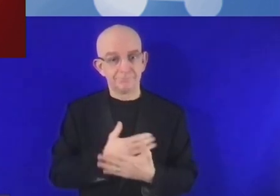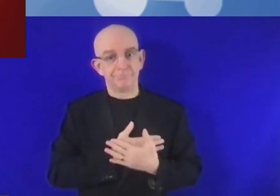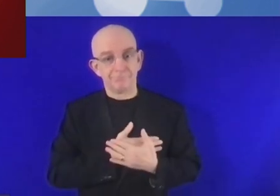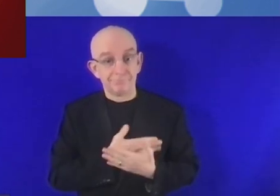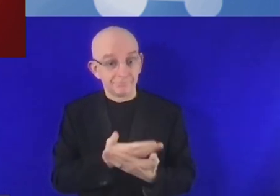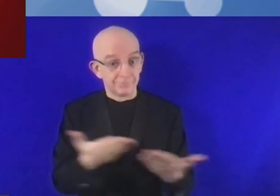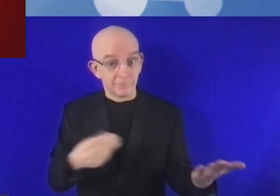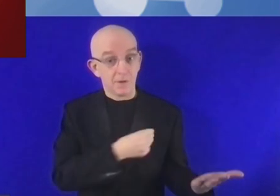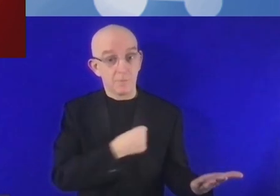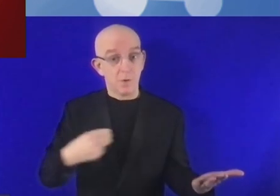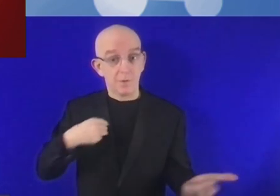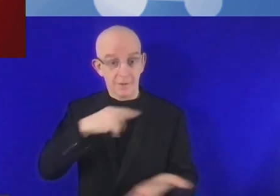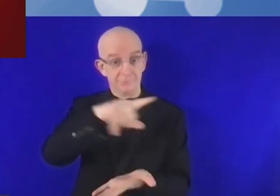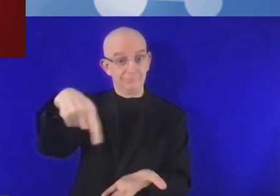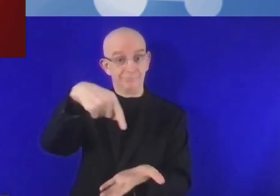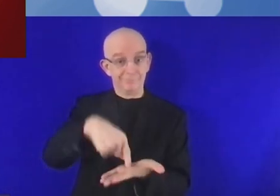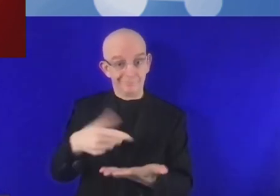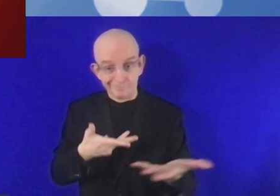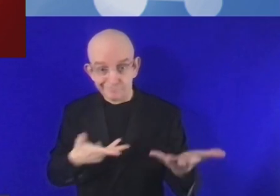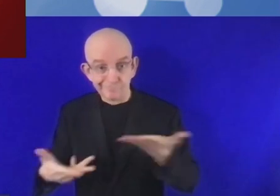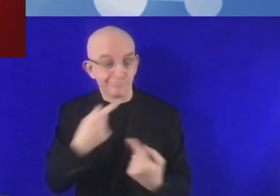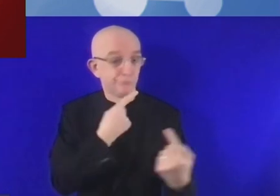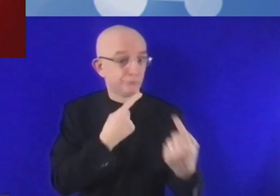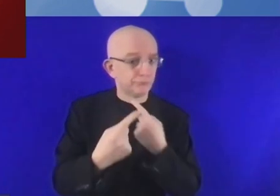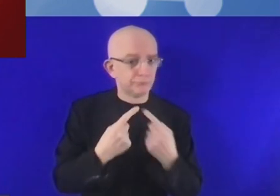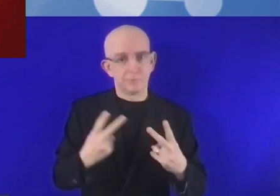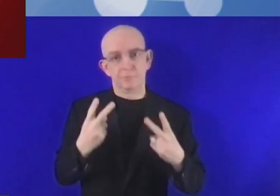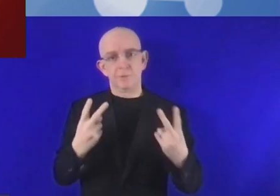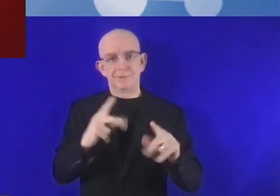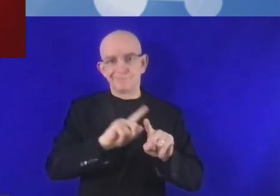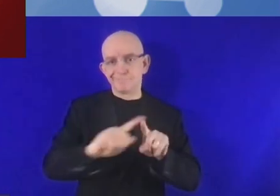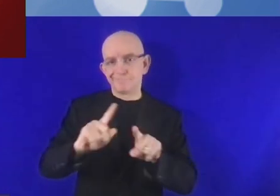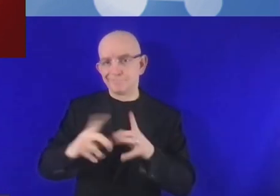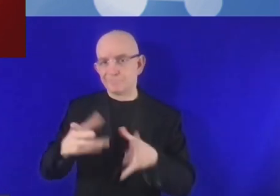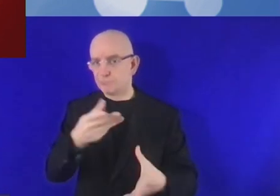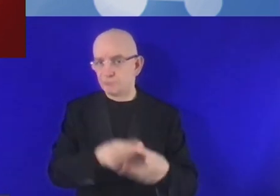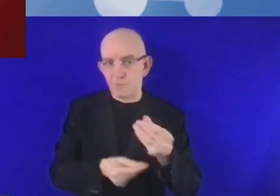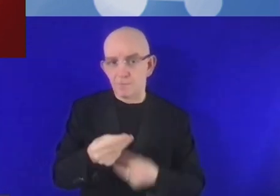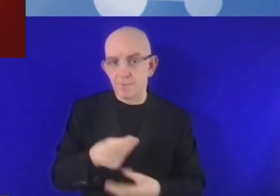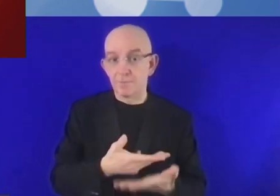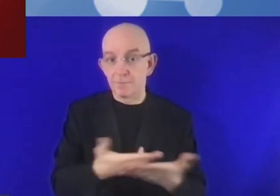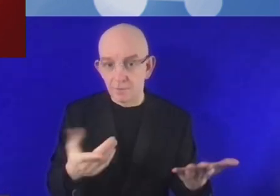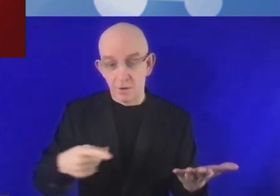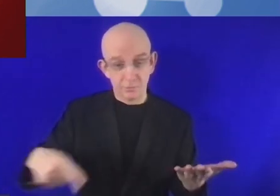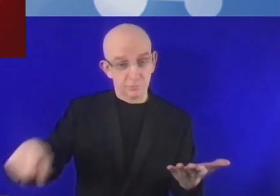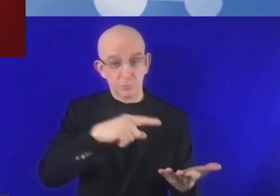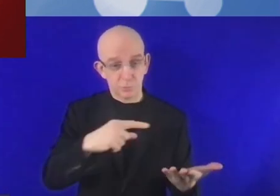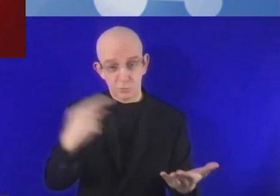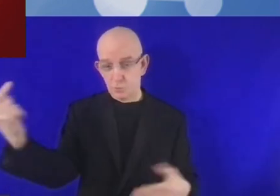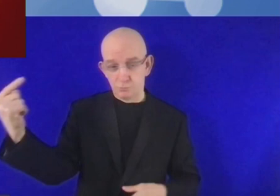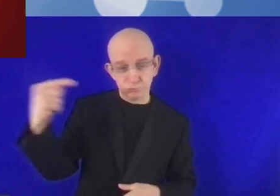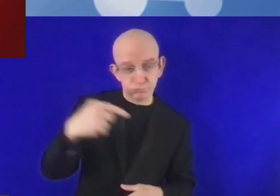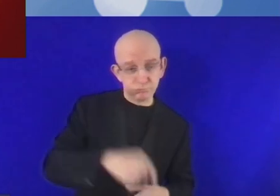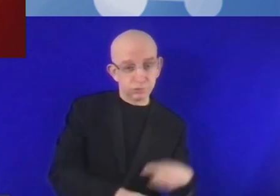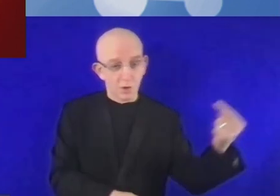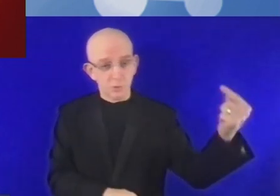się cieszę, że dzisiaj Polska stoi w samym centrum debaty na temat tych istotnych problemów. Niektórzy z Państwa odbyli